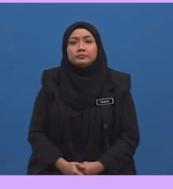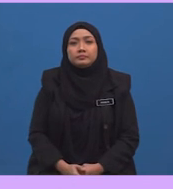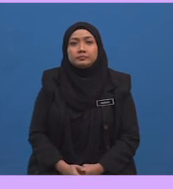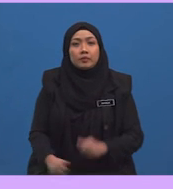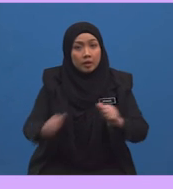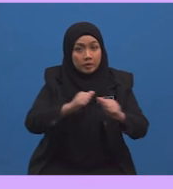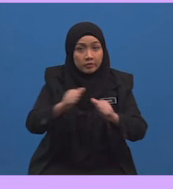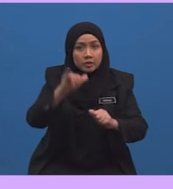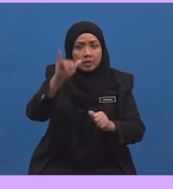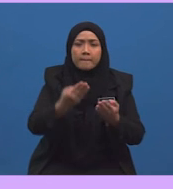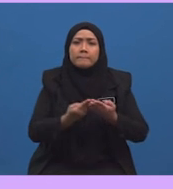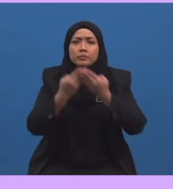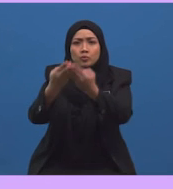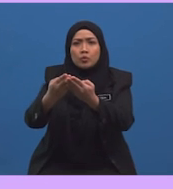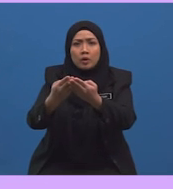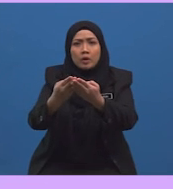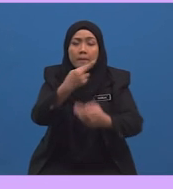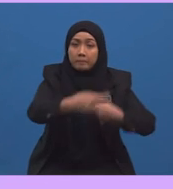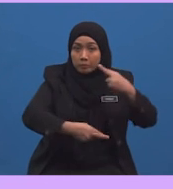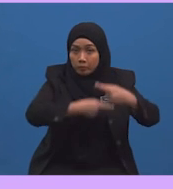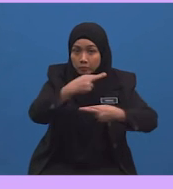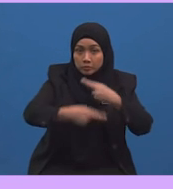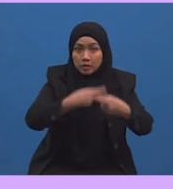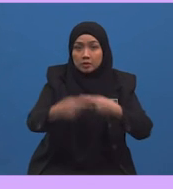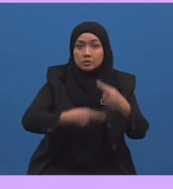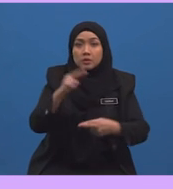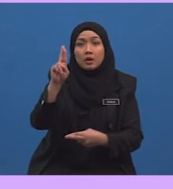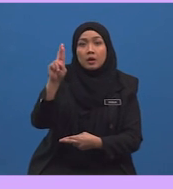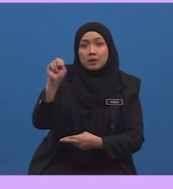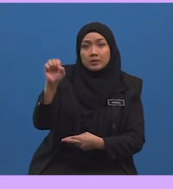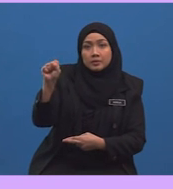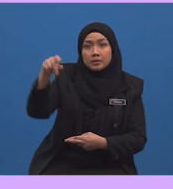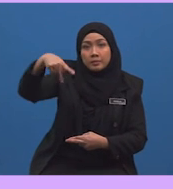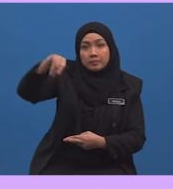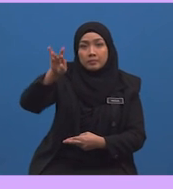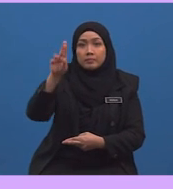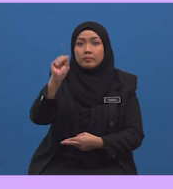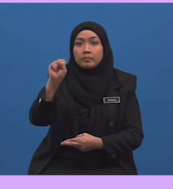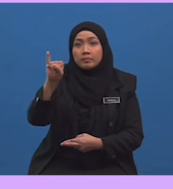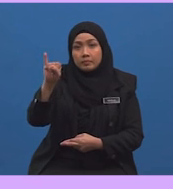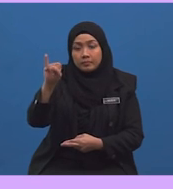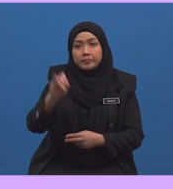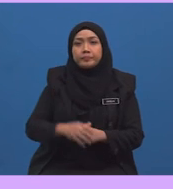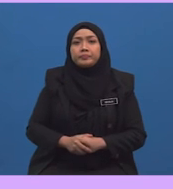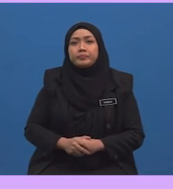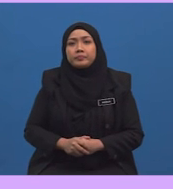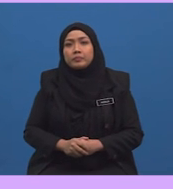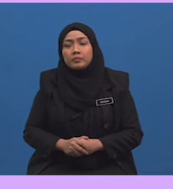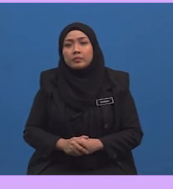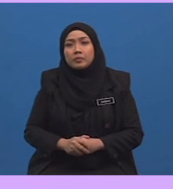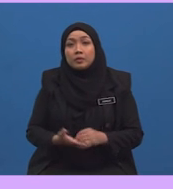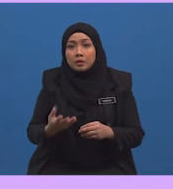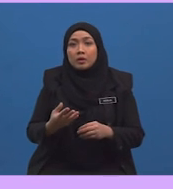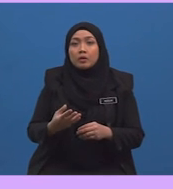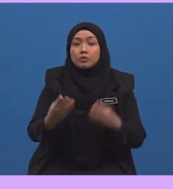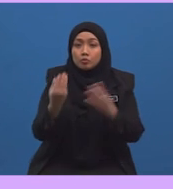Aktiviti yang menyumbang kepada kuantiti gas karbon dioksida adalah seperti proses respirasi yang dijalankan oleh